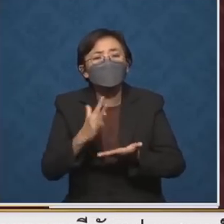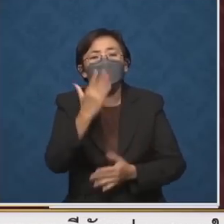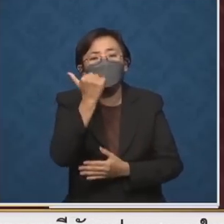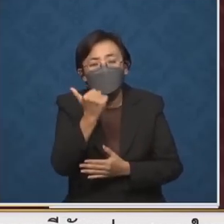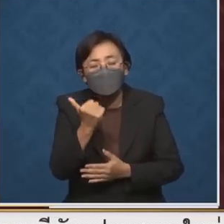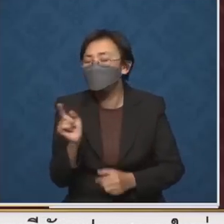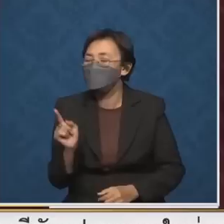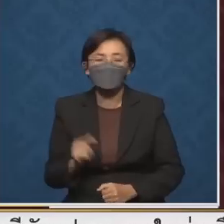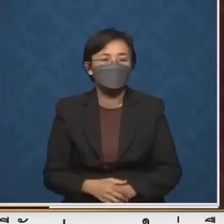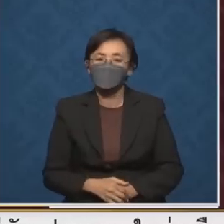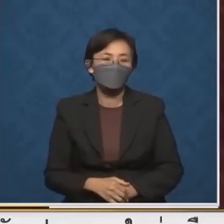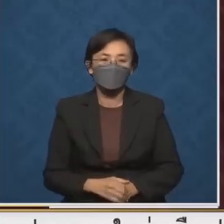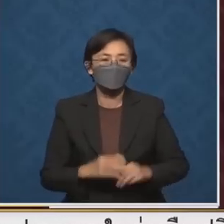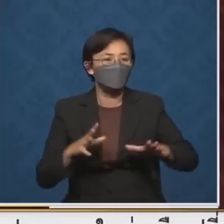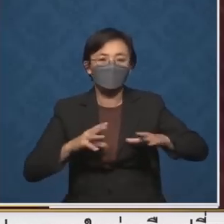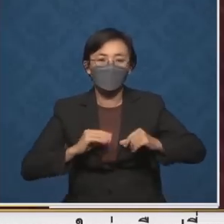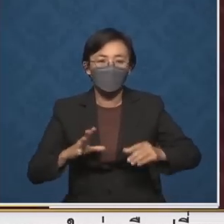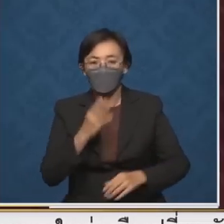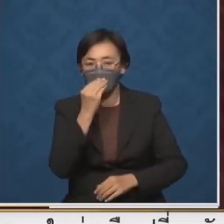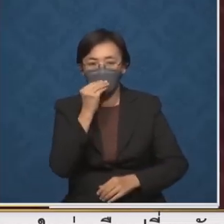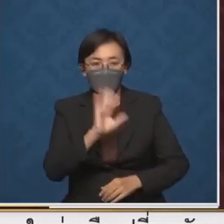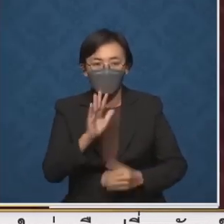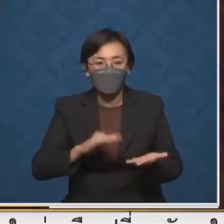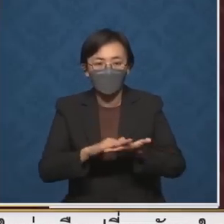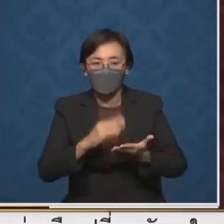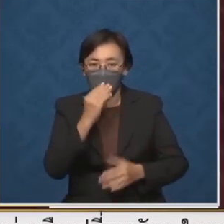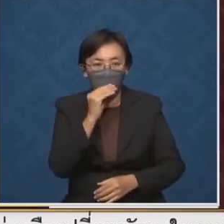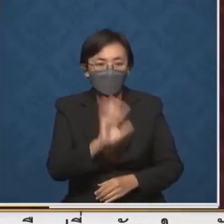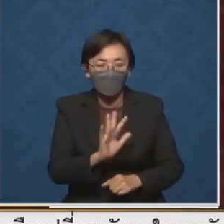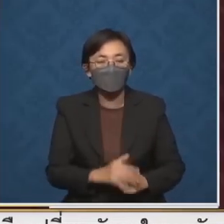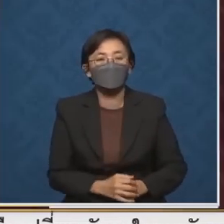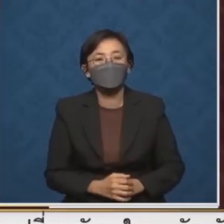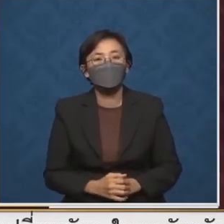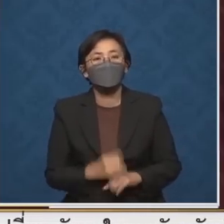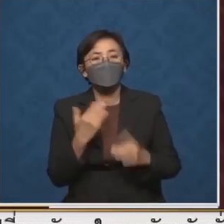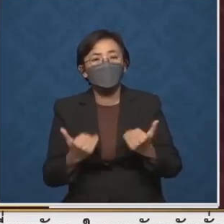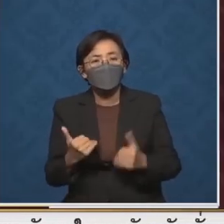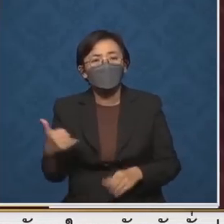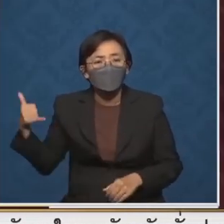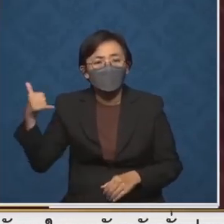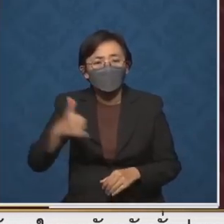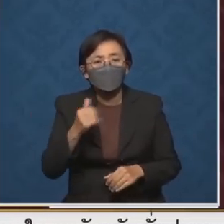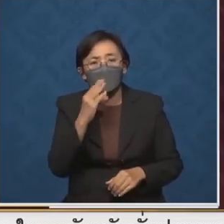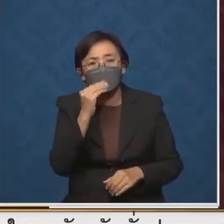ยอมนะท่านไม่พูดไม่ใช